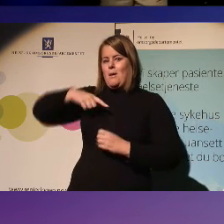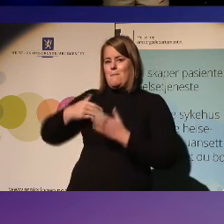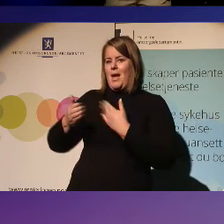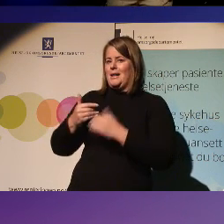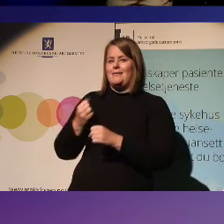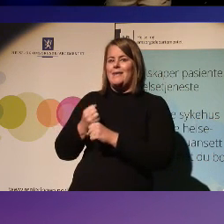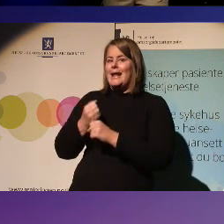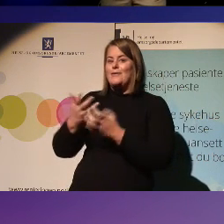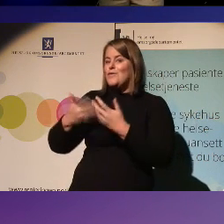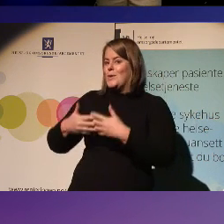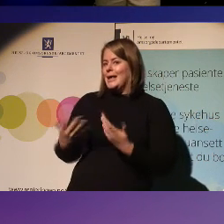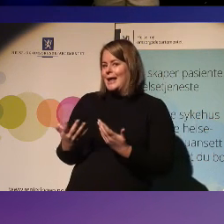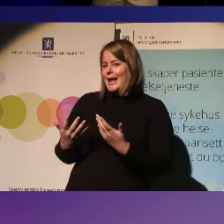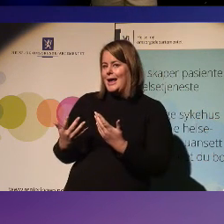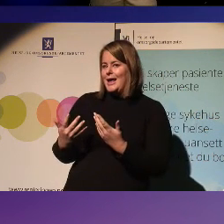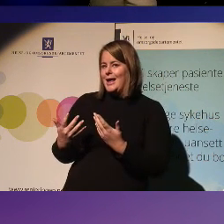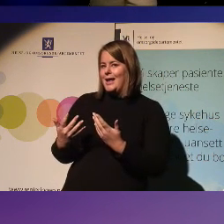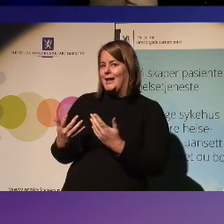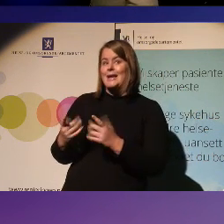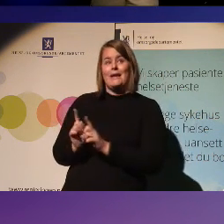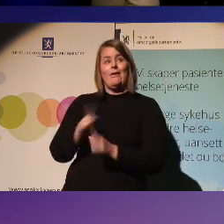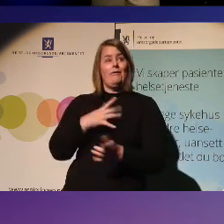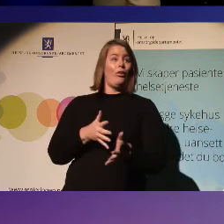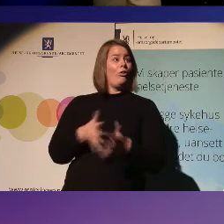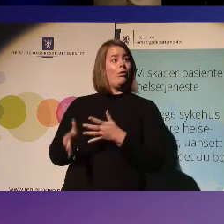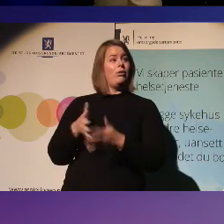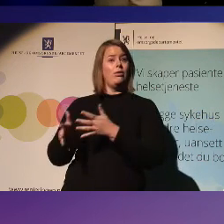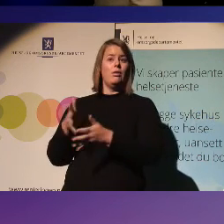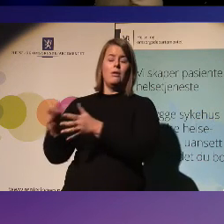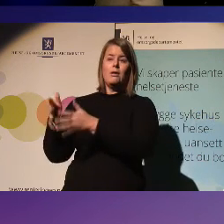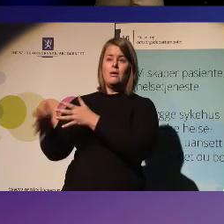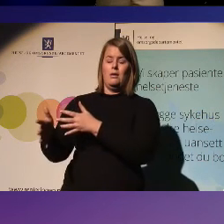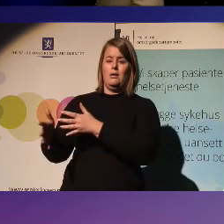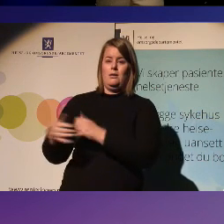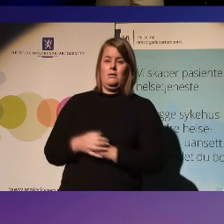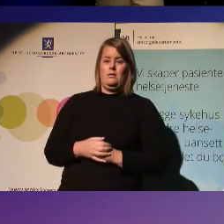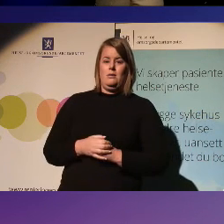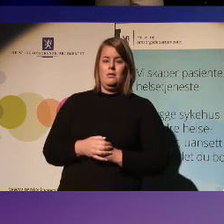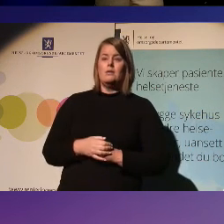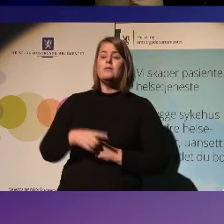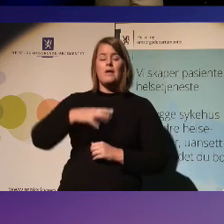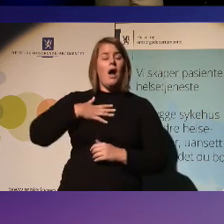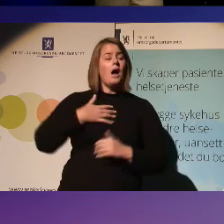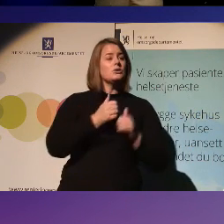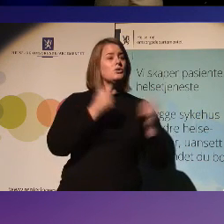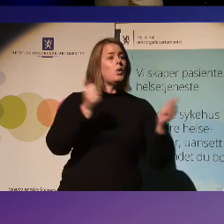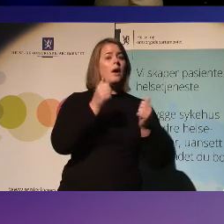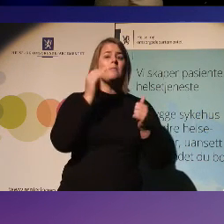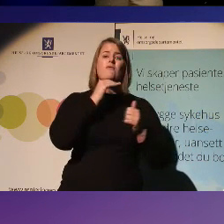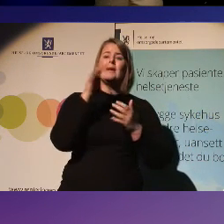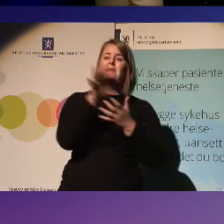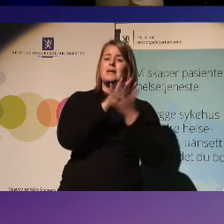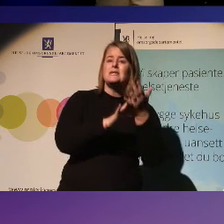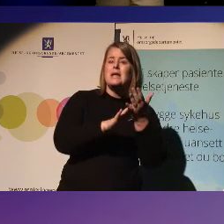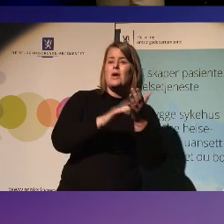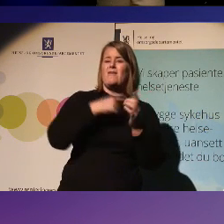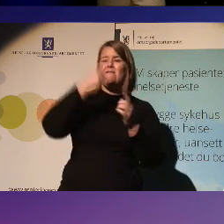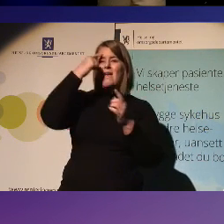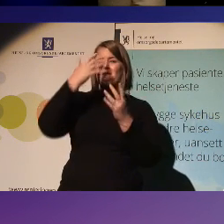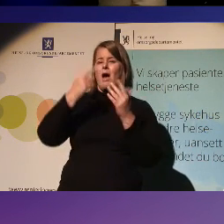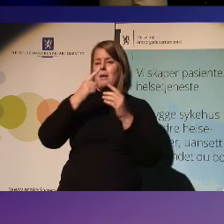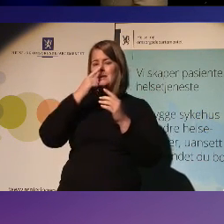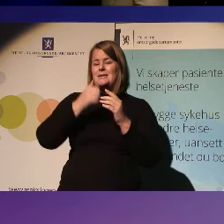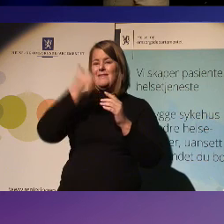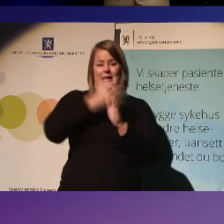likevel. Men her vet vi, vi har en del store befolkningsstrategier. Vi vet også hva som har vært det viktigste for